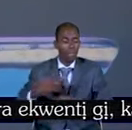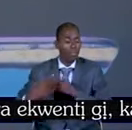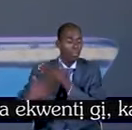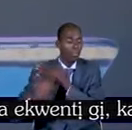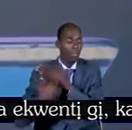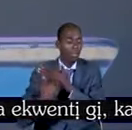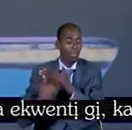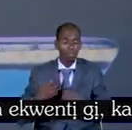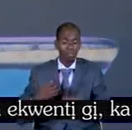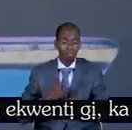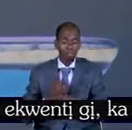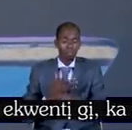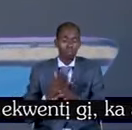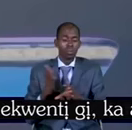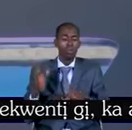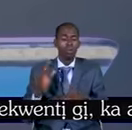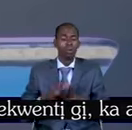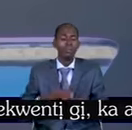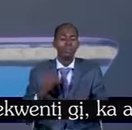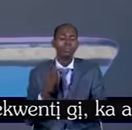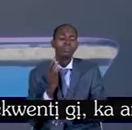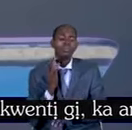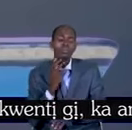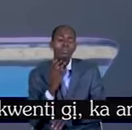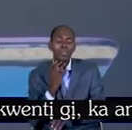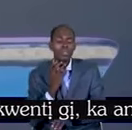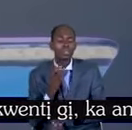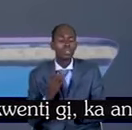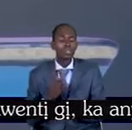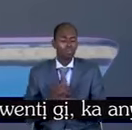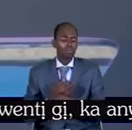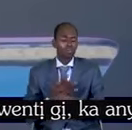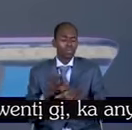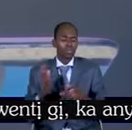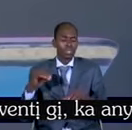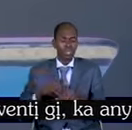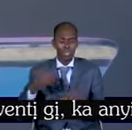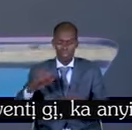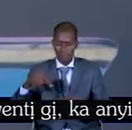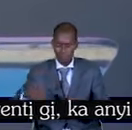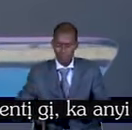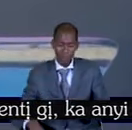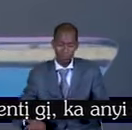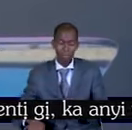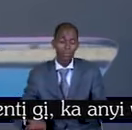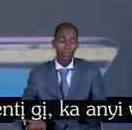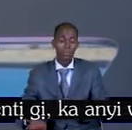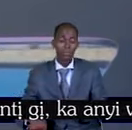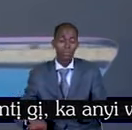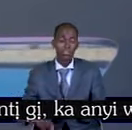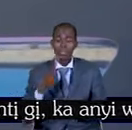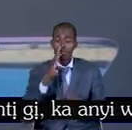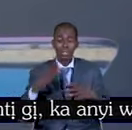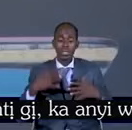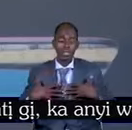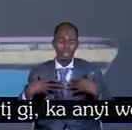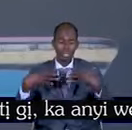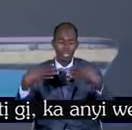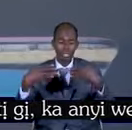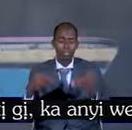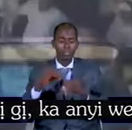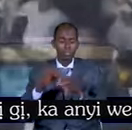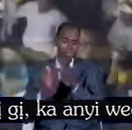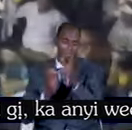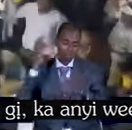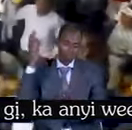n'olu, n'ebe ọbụla zara aza n'ụkwụ, n'ụzọ ọbụla o siri zaa, ka a gwa unu ugbu a